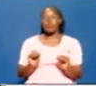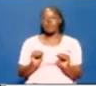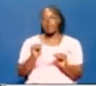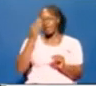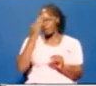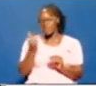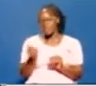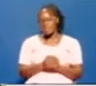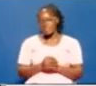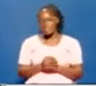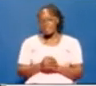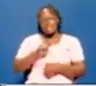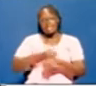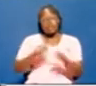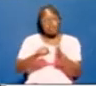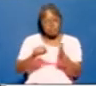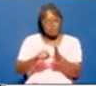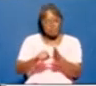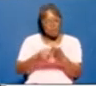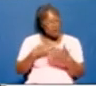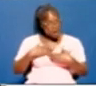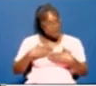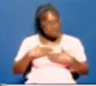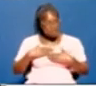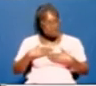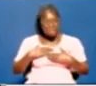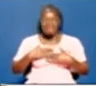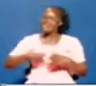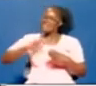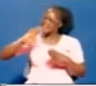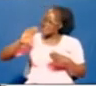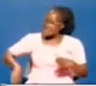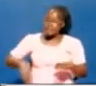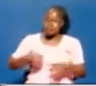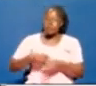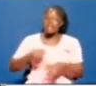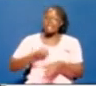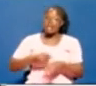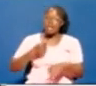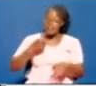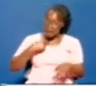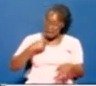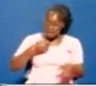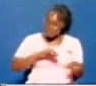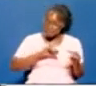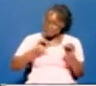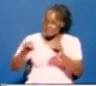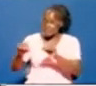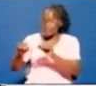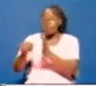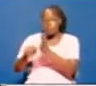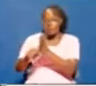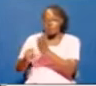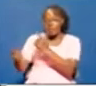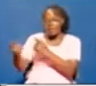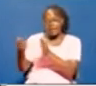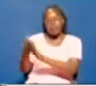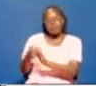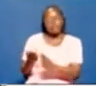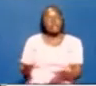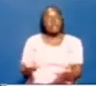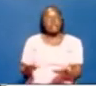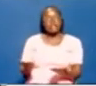na shida wana delay sana, na wakati sisi wenyewe tukileta shida wanafika haraka, unaona. Na